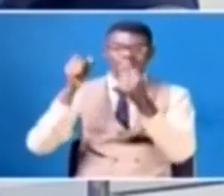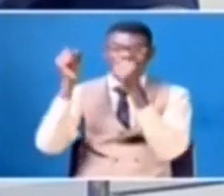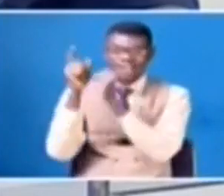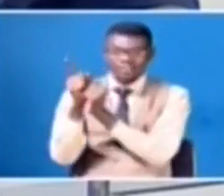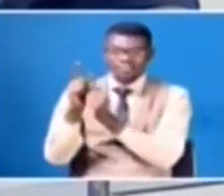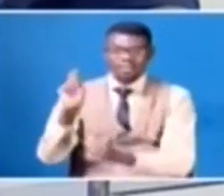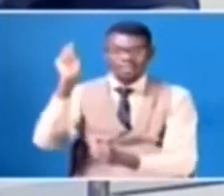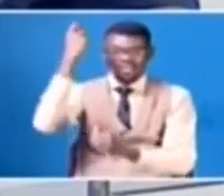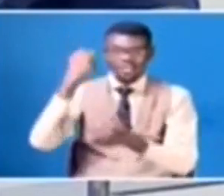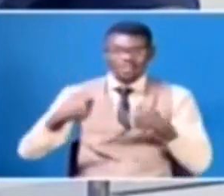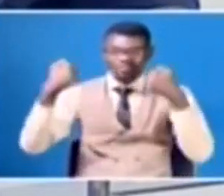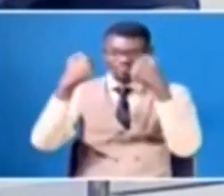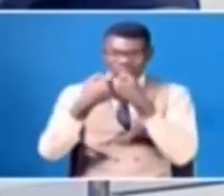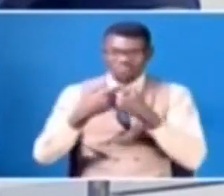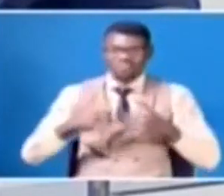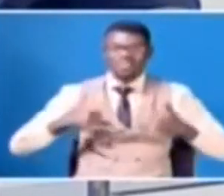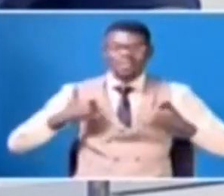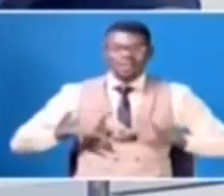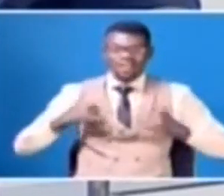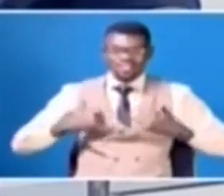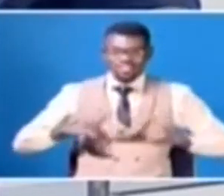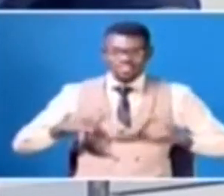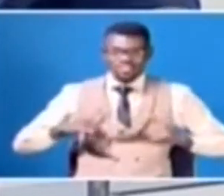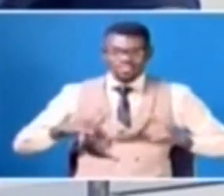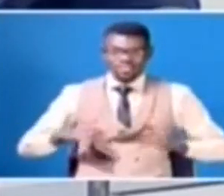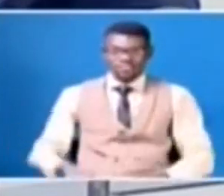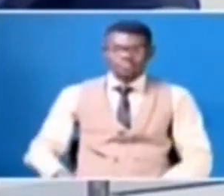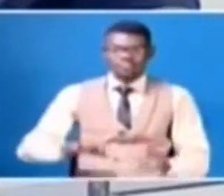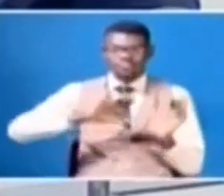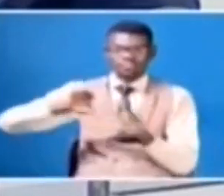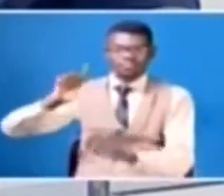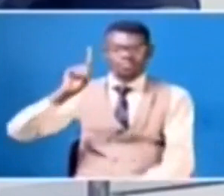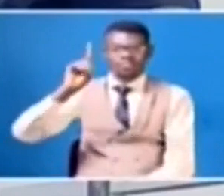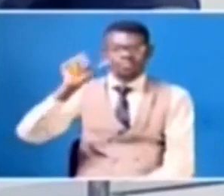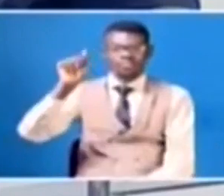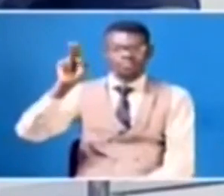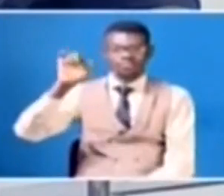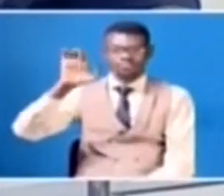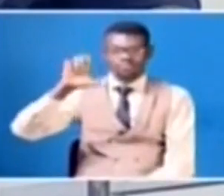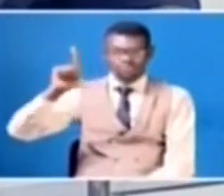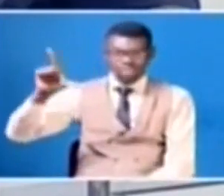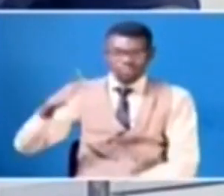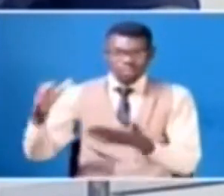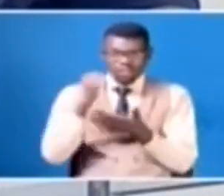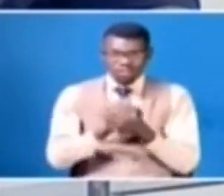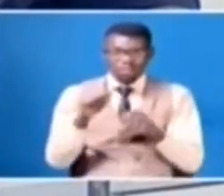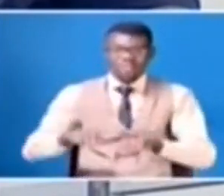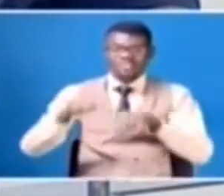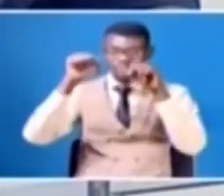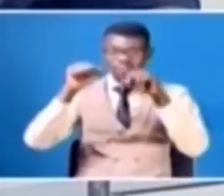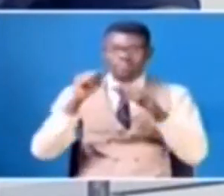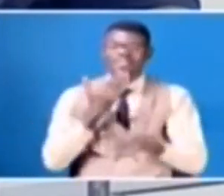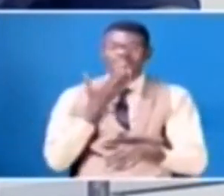na Kenya ikichuana na timu ya Algeria. Hatimaye Daniel Shikanda ameteuliwa kuwa mwenyekiti mpya wa timu ya FC